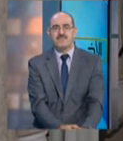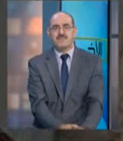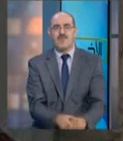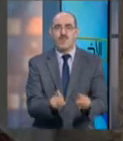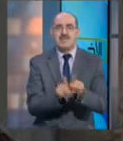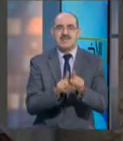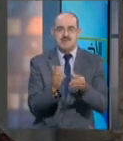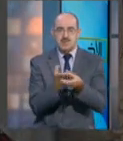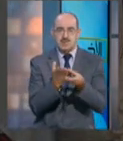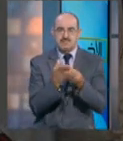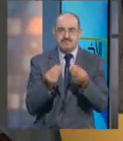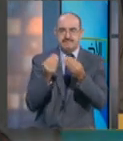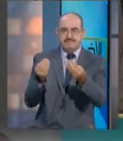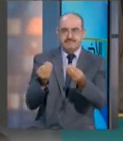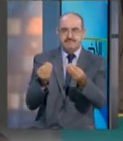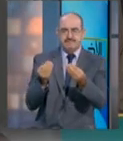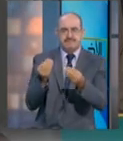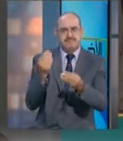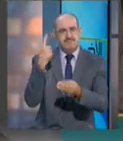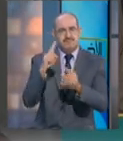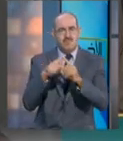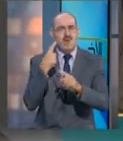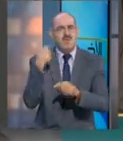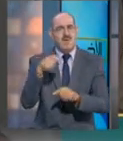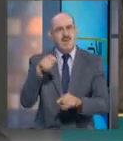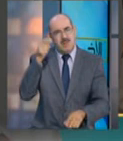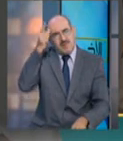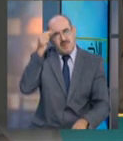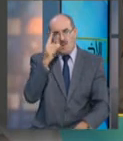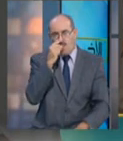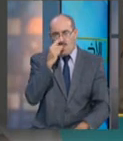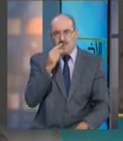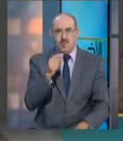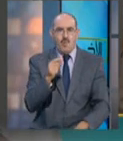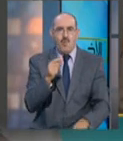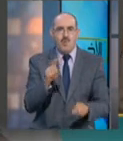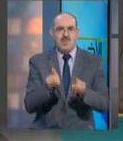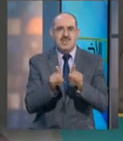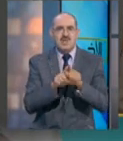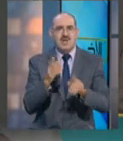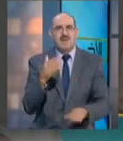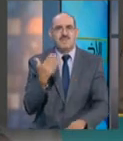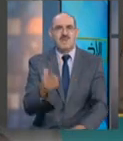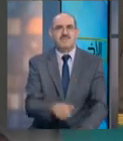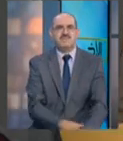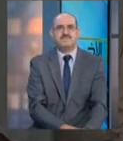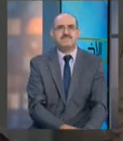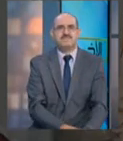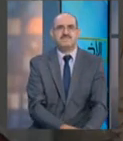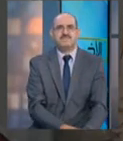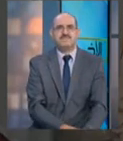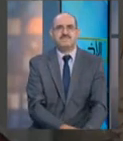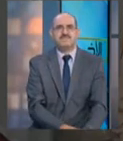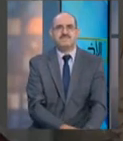لفخامة الرئيس الجمهورية عبد المجيد تبون، وبعدها التقينا الرئيس لمدة